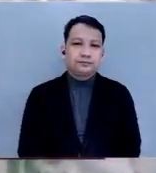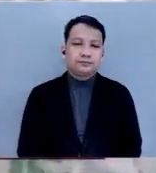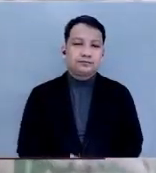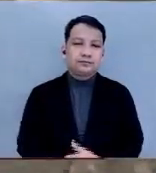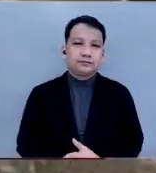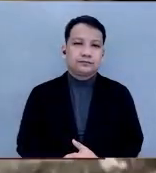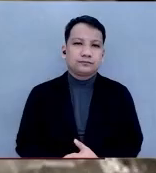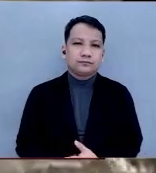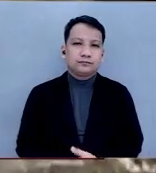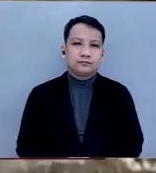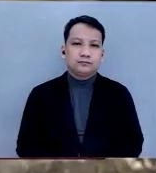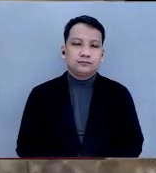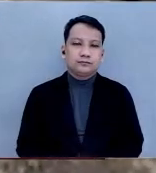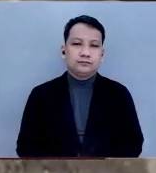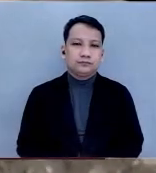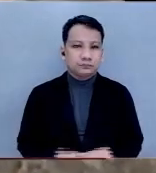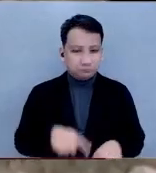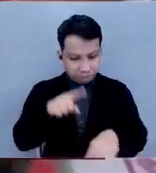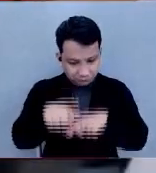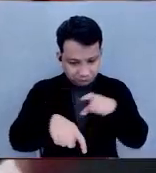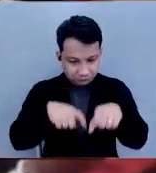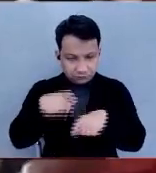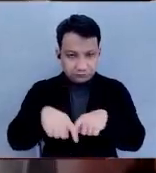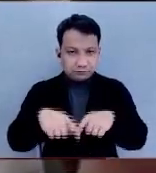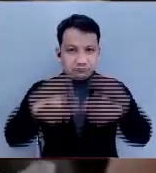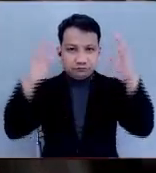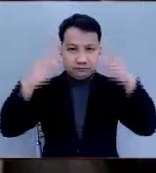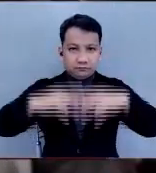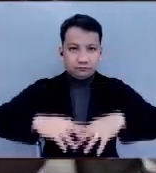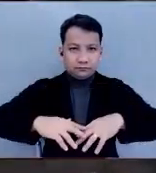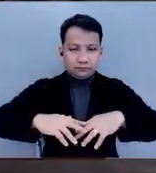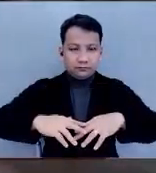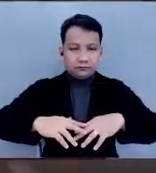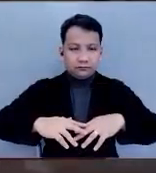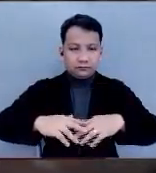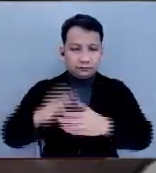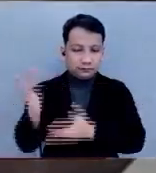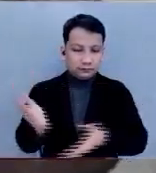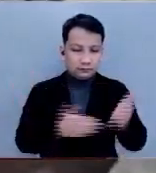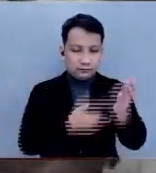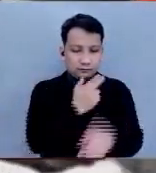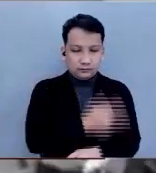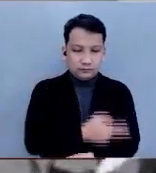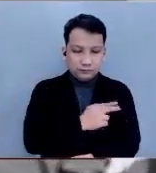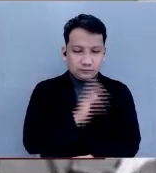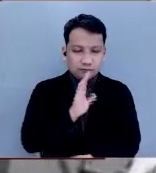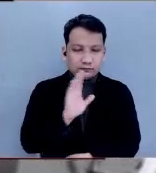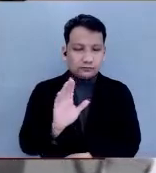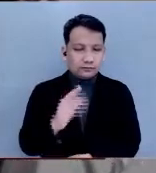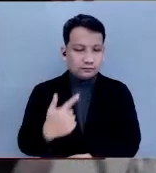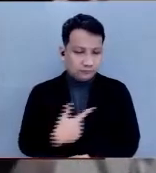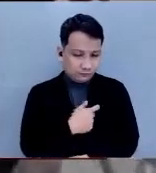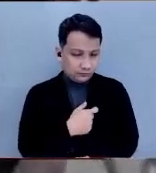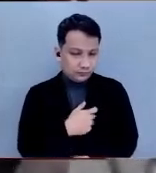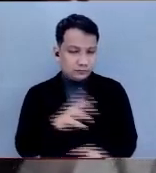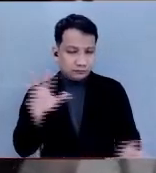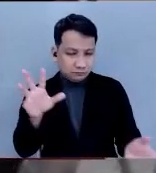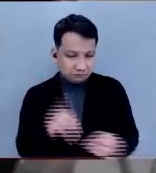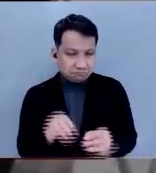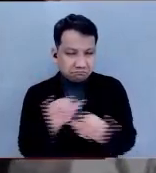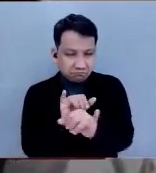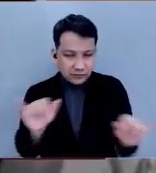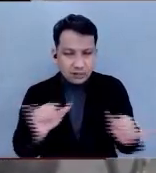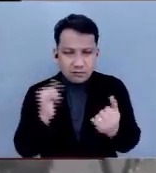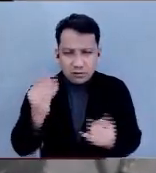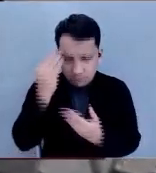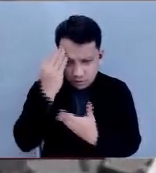Paghuhukay ng mga residenteng natabunan ng guho at pagsusugod sa ospital ng mga sugatan. Halos ganito lagi ngayon ang mga